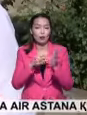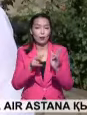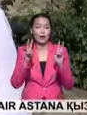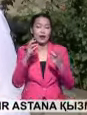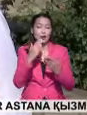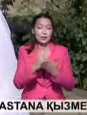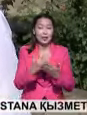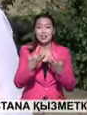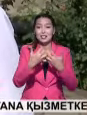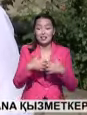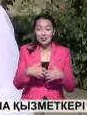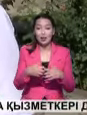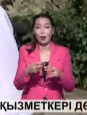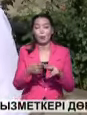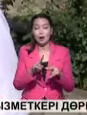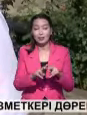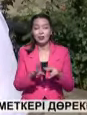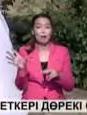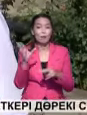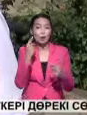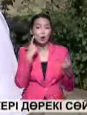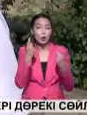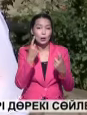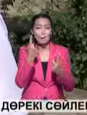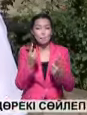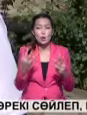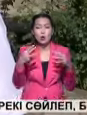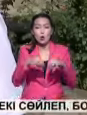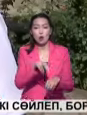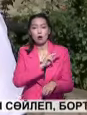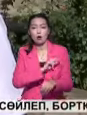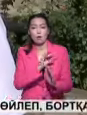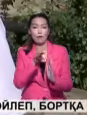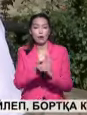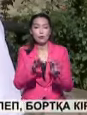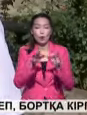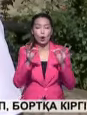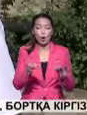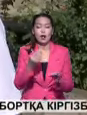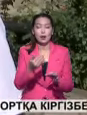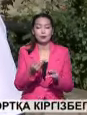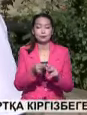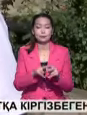Сондықтан цифровизация болғандықтан бүкіл ақпарат бір орталық жүйеге түседі. Сондықтан түскендіктен